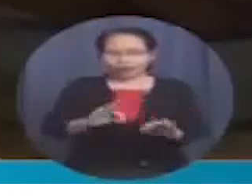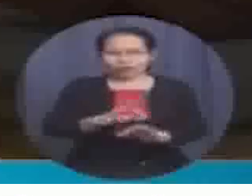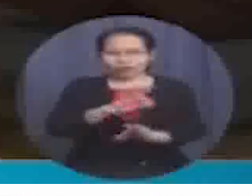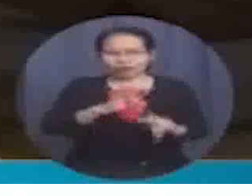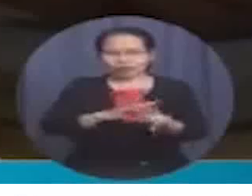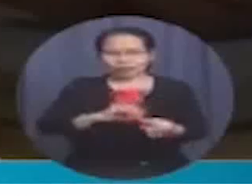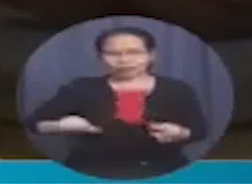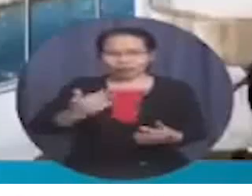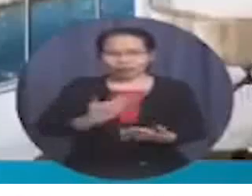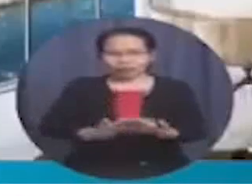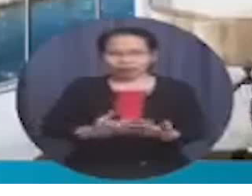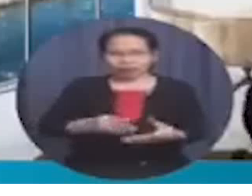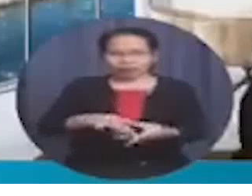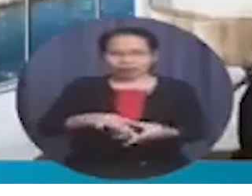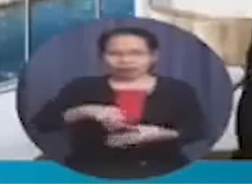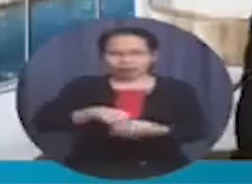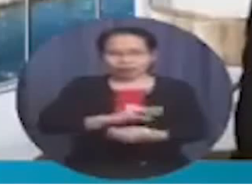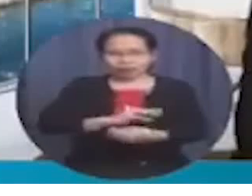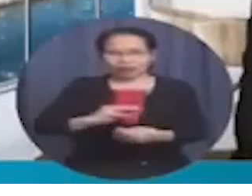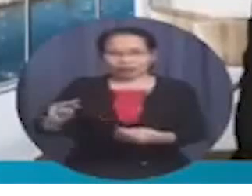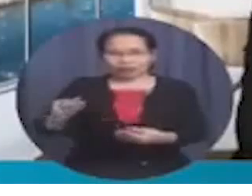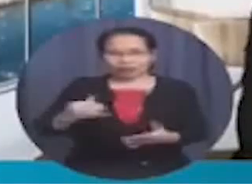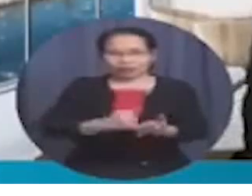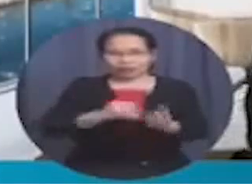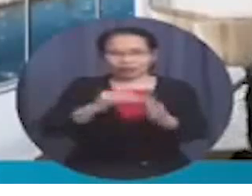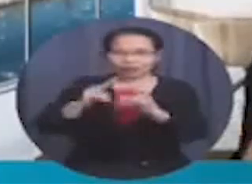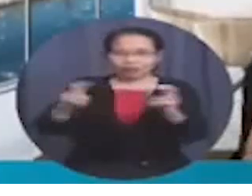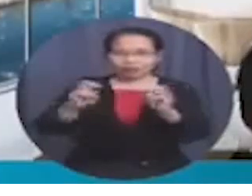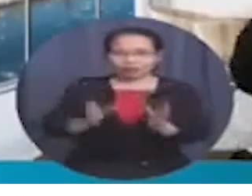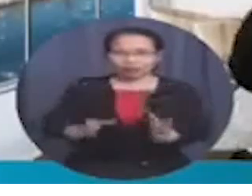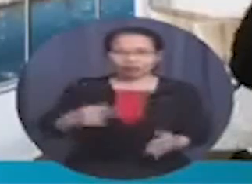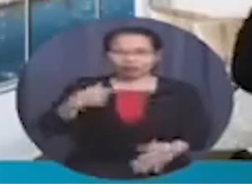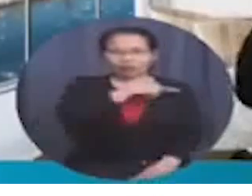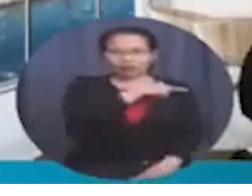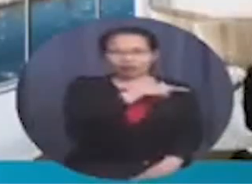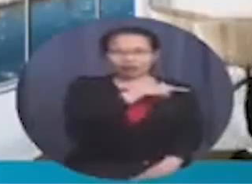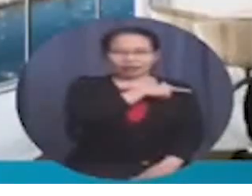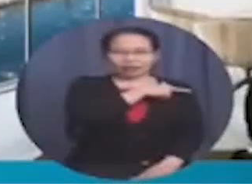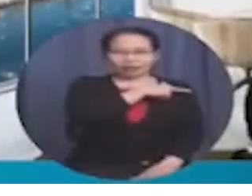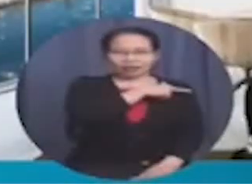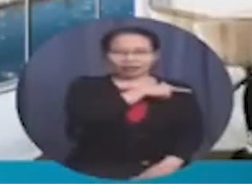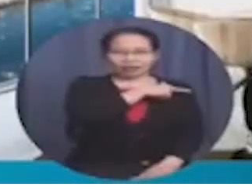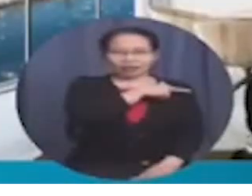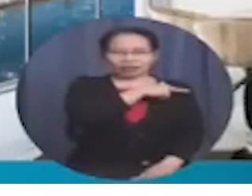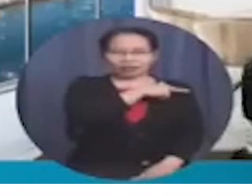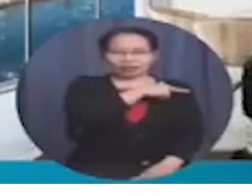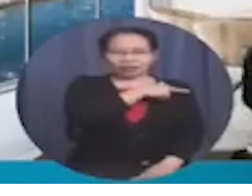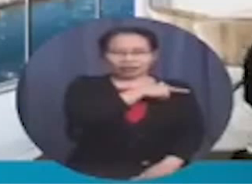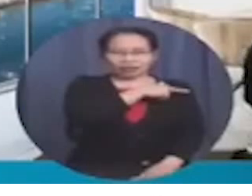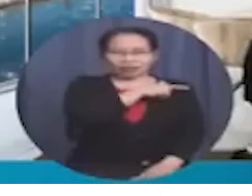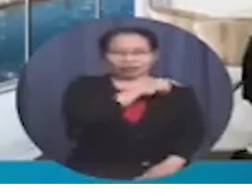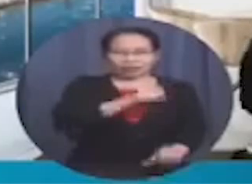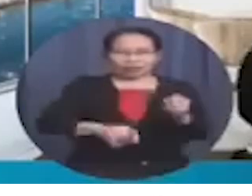kabutihan dyan. Tagapagturo pa yan ng kasinungalingan para imbis na ang paglingkuran mo't sambahin,